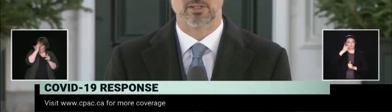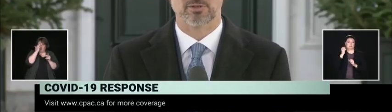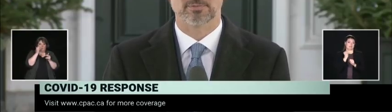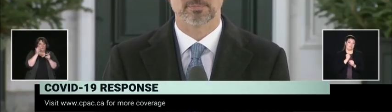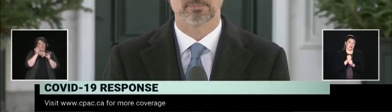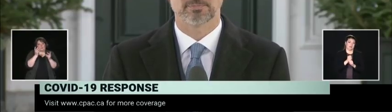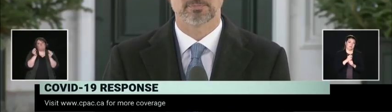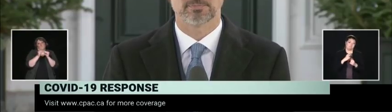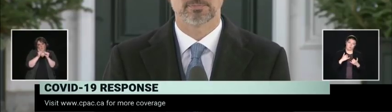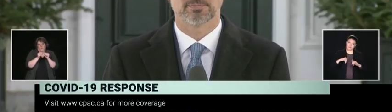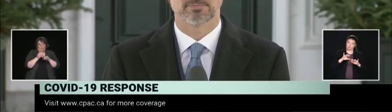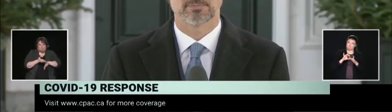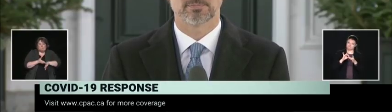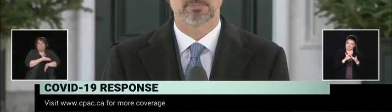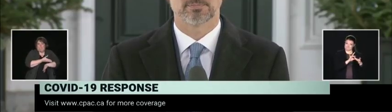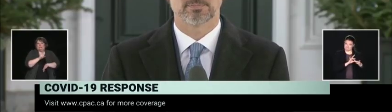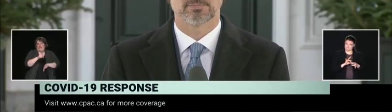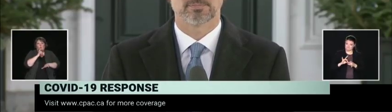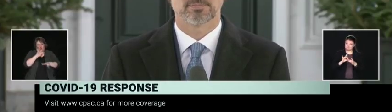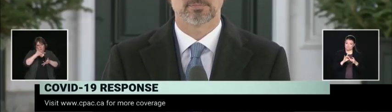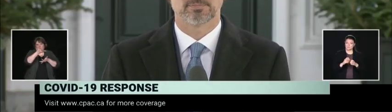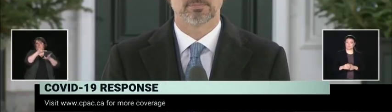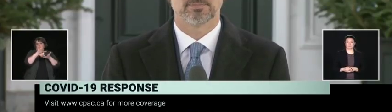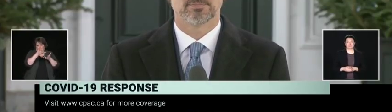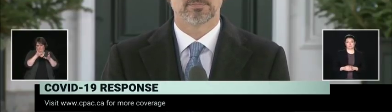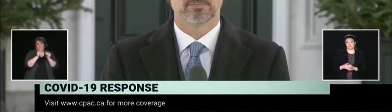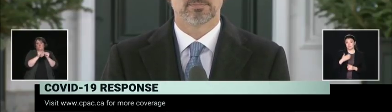travailler avec eux. Merci. Dernière question, modératrice.